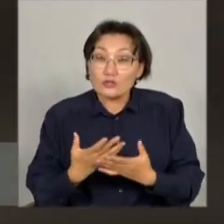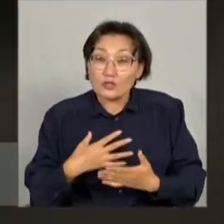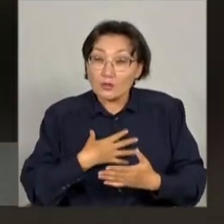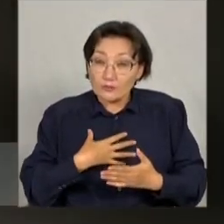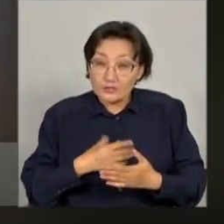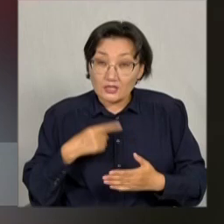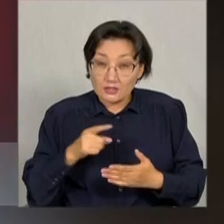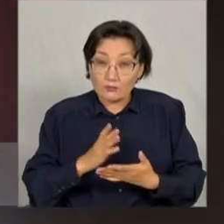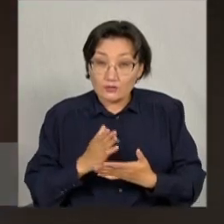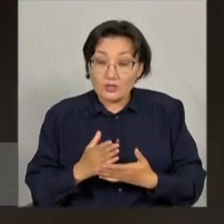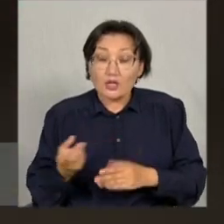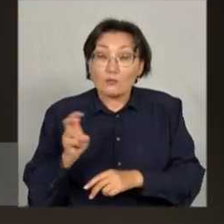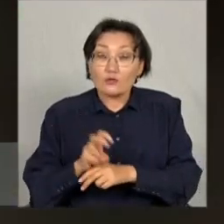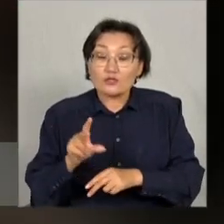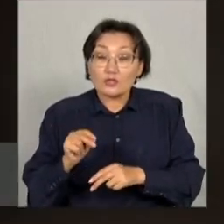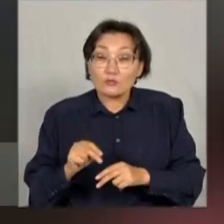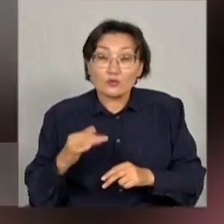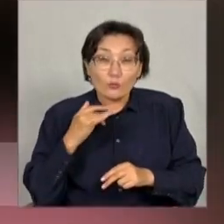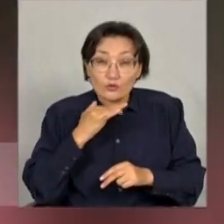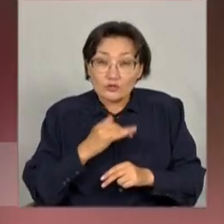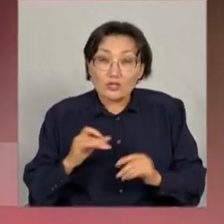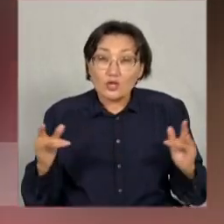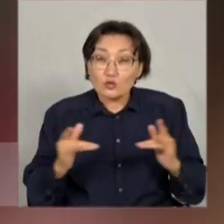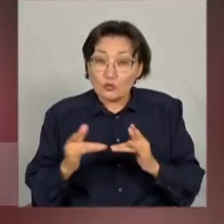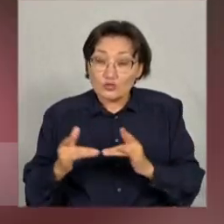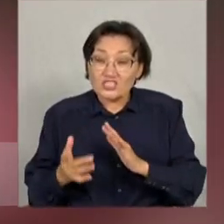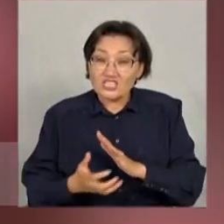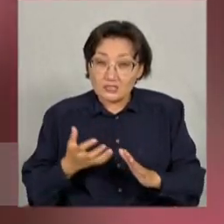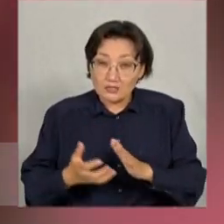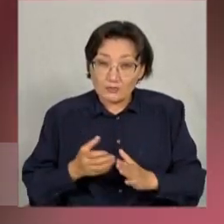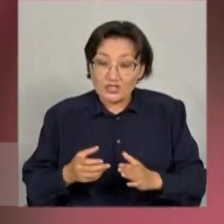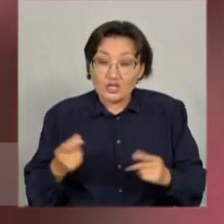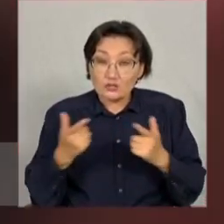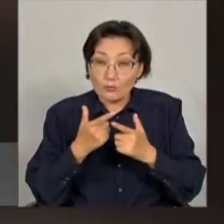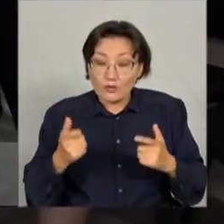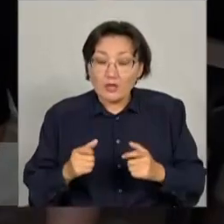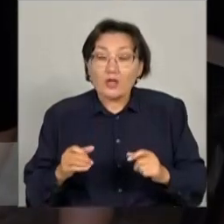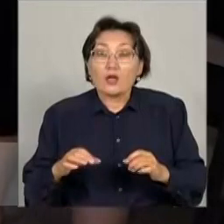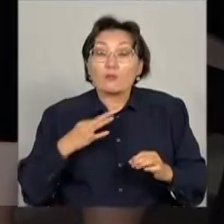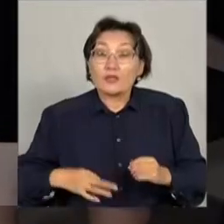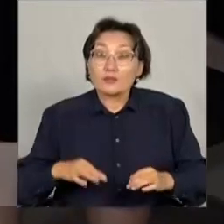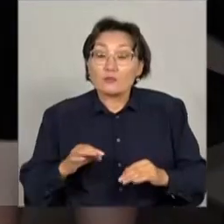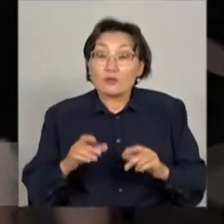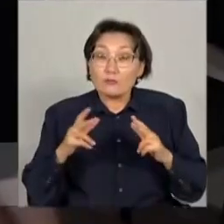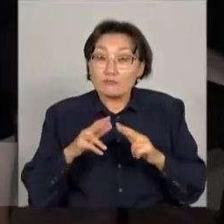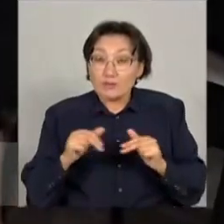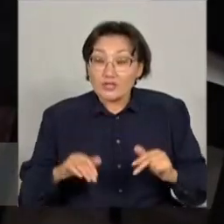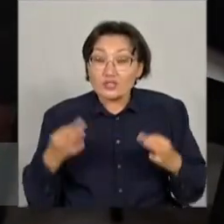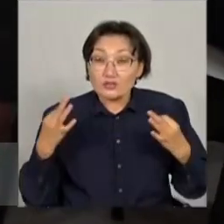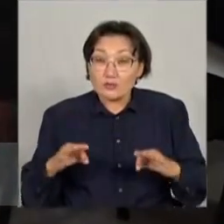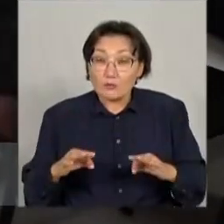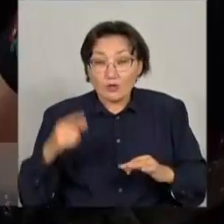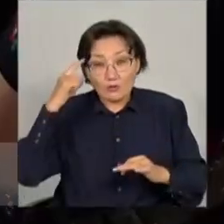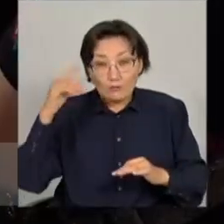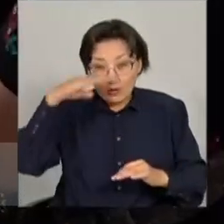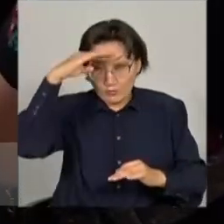білдіргенін жеткізеді. Келуші саны мөлшерден көп, төсек орын жетіспейді деп жариялаған. Баламды лагерге жібердім деп ойлаған атана қазір бұл